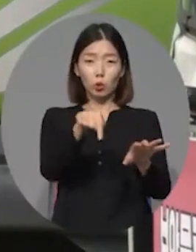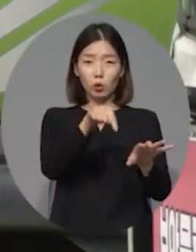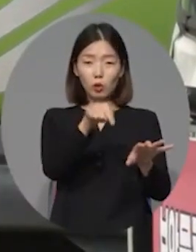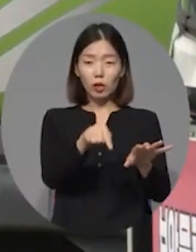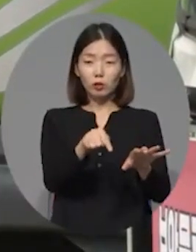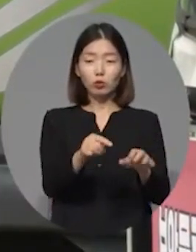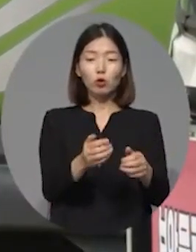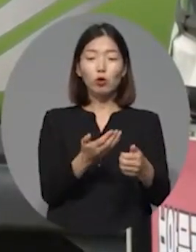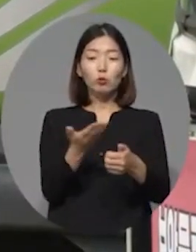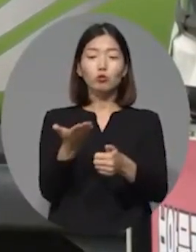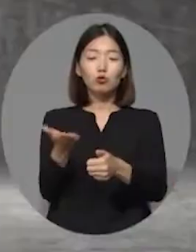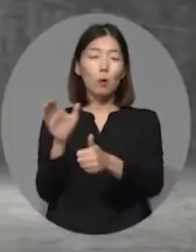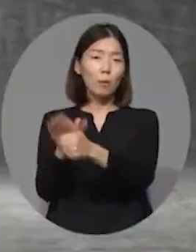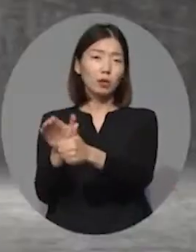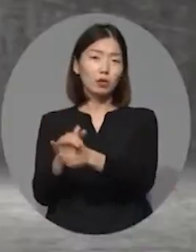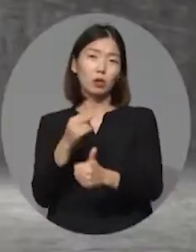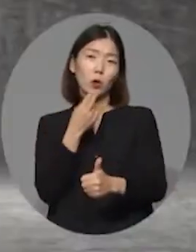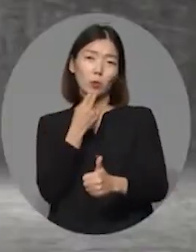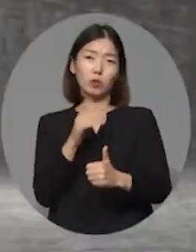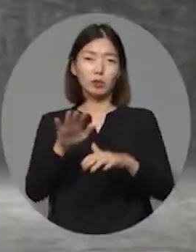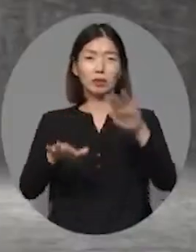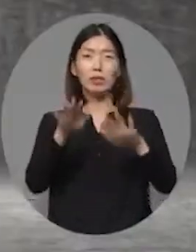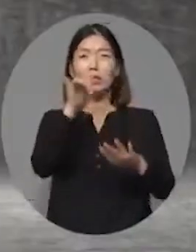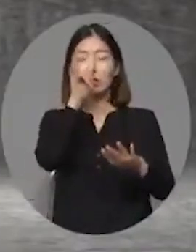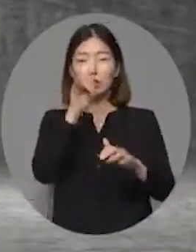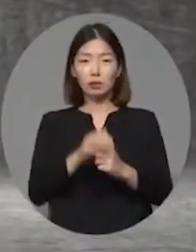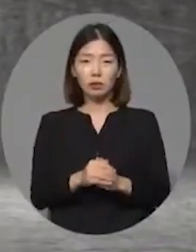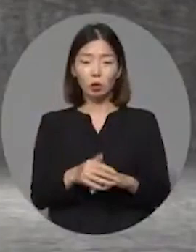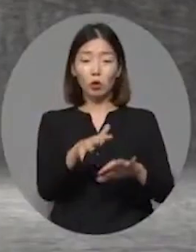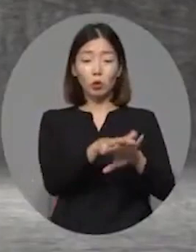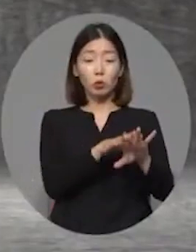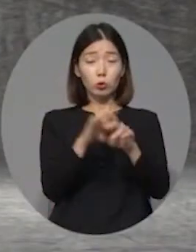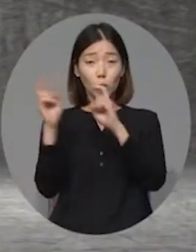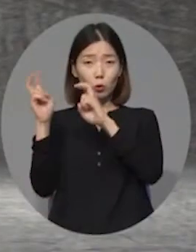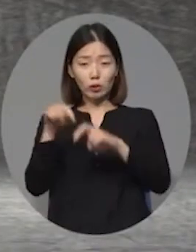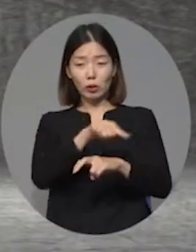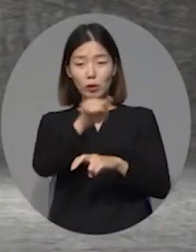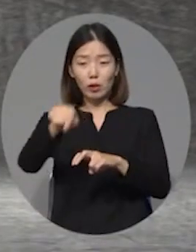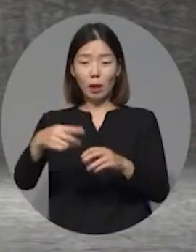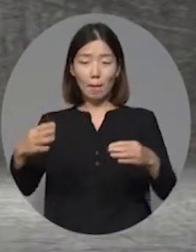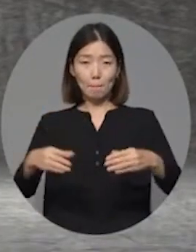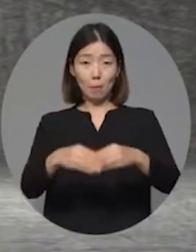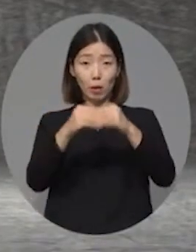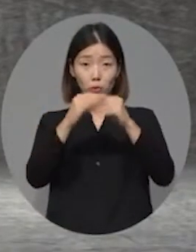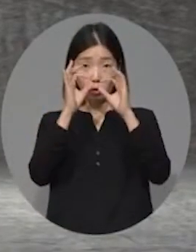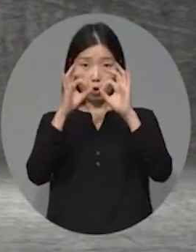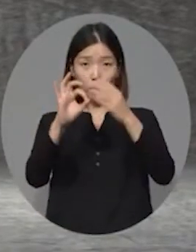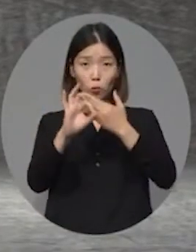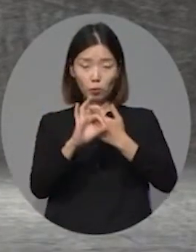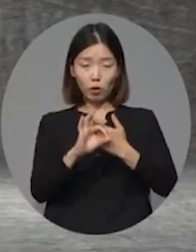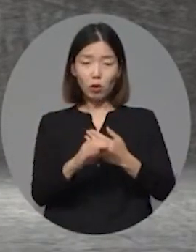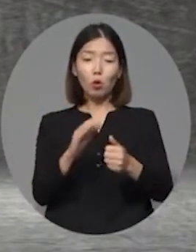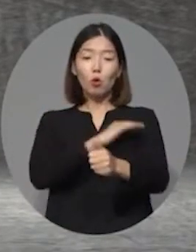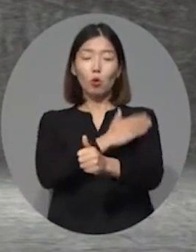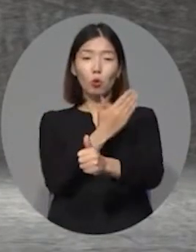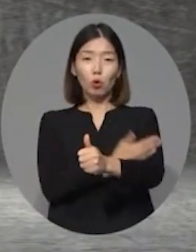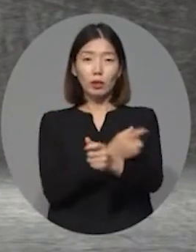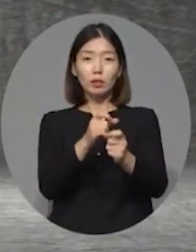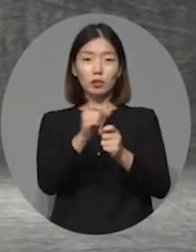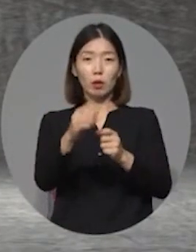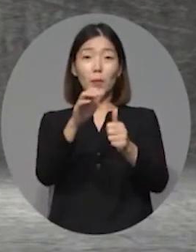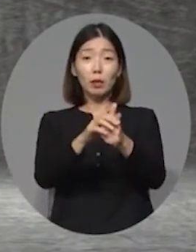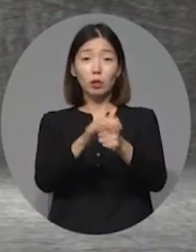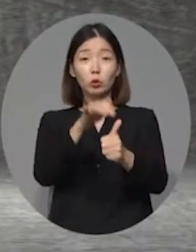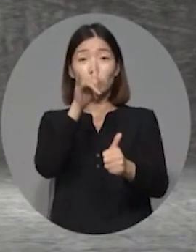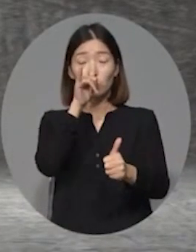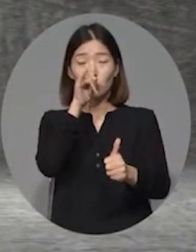대차의 불이익을 줬기 때문입니다 노 주와 업체가 맺어진 단체교섭 합의서 있는 배차 권한을 지회 위 많은